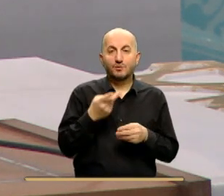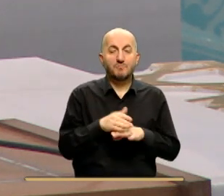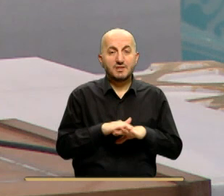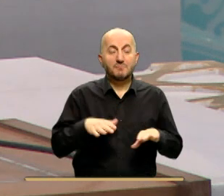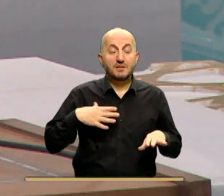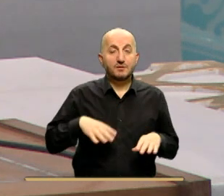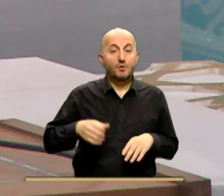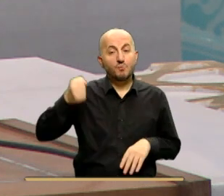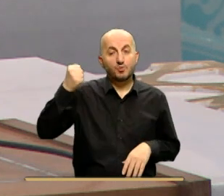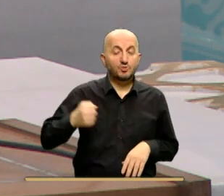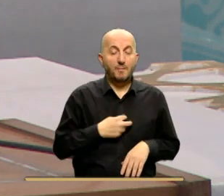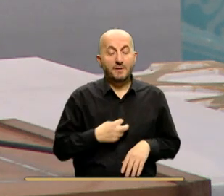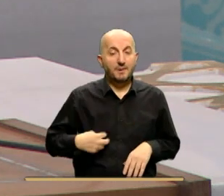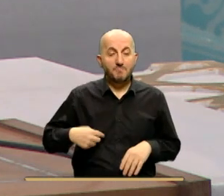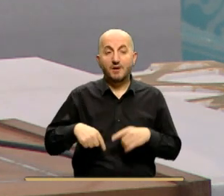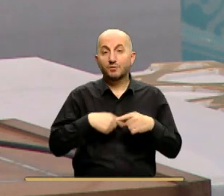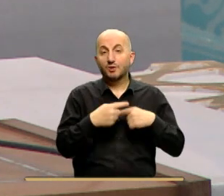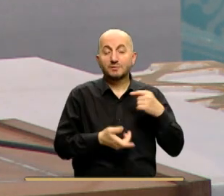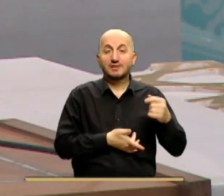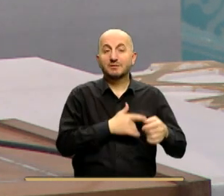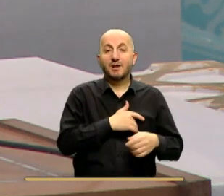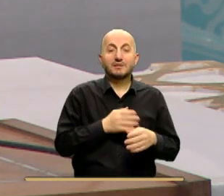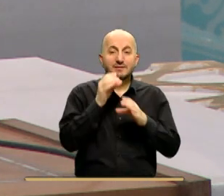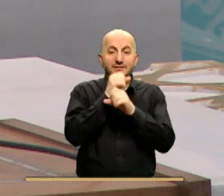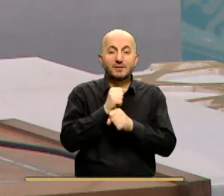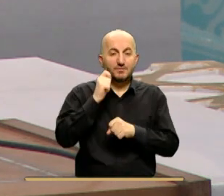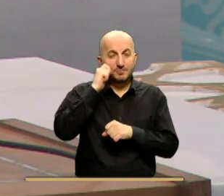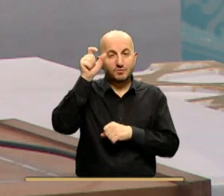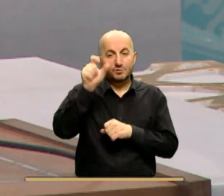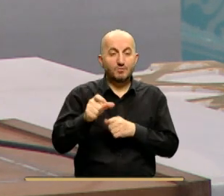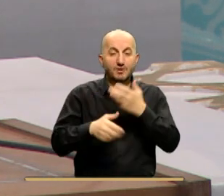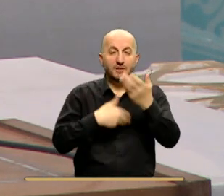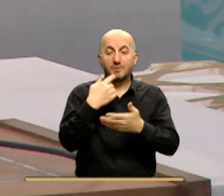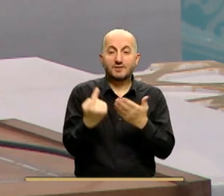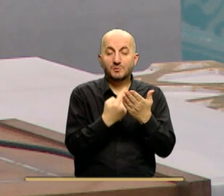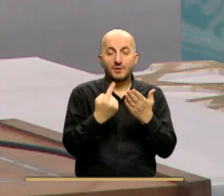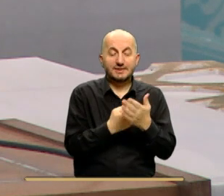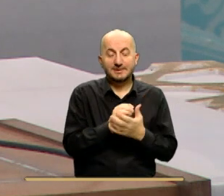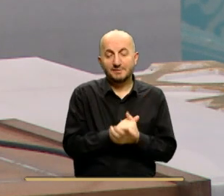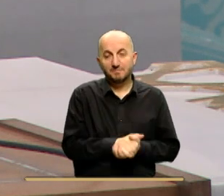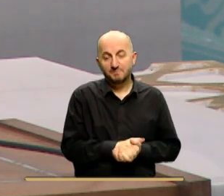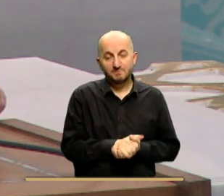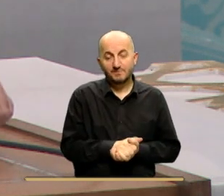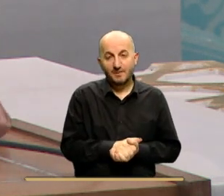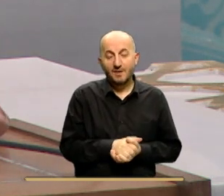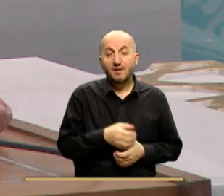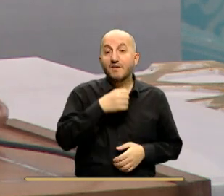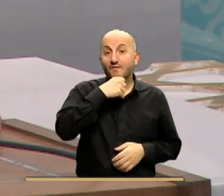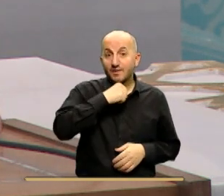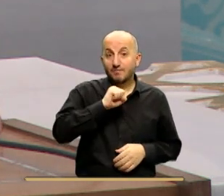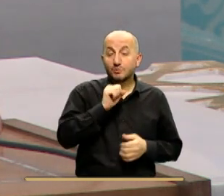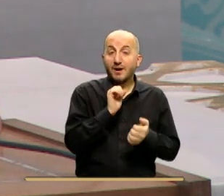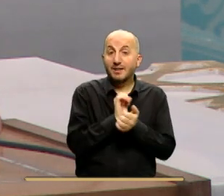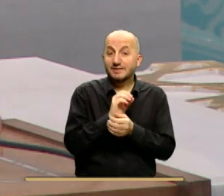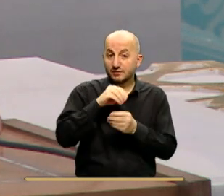Musa döneminde imanını gizleyen bir müminden bahseder Kur'an-ı Kerim. Firavun ailesinden